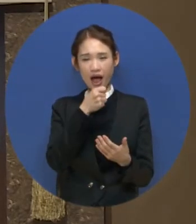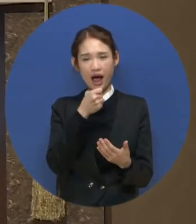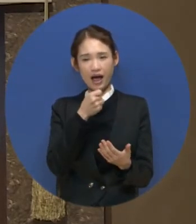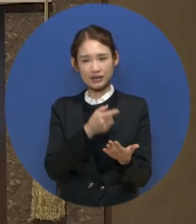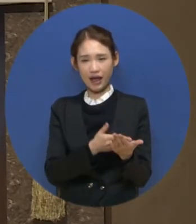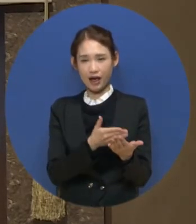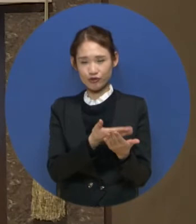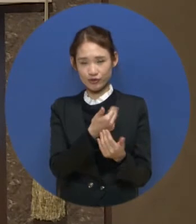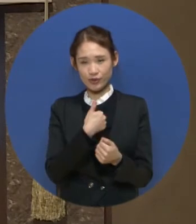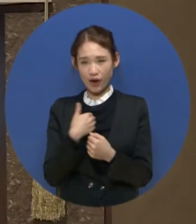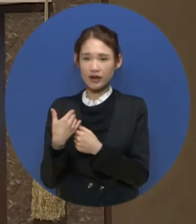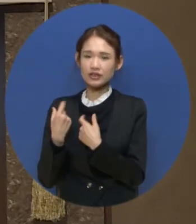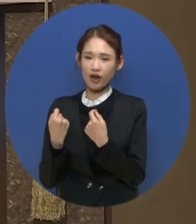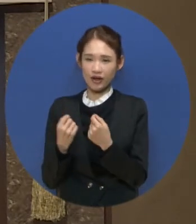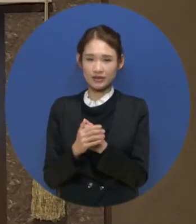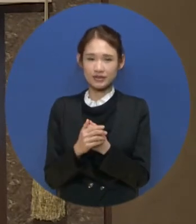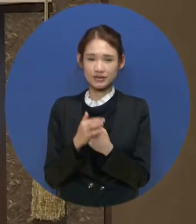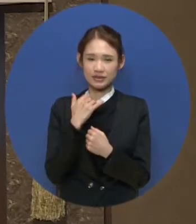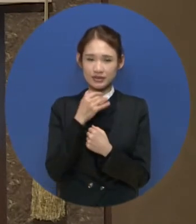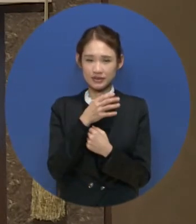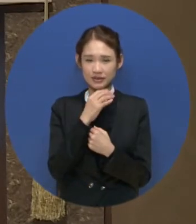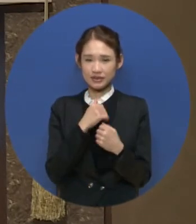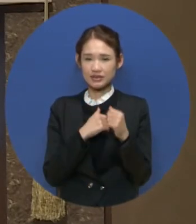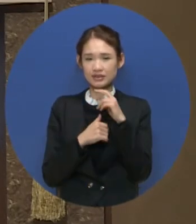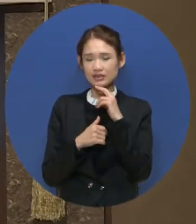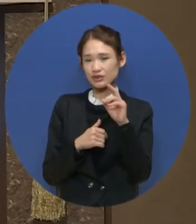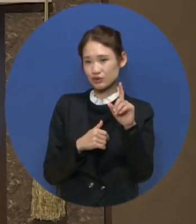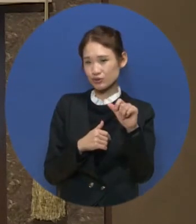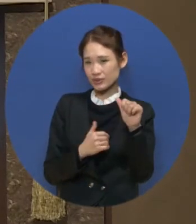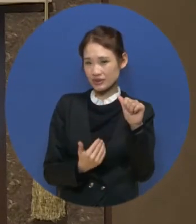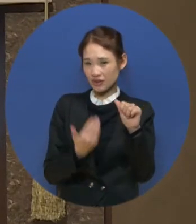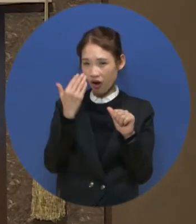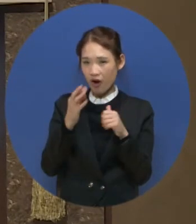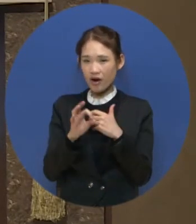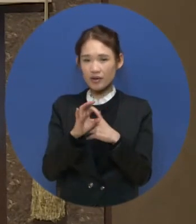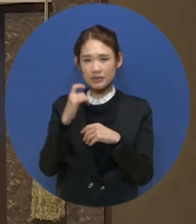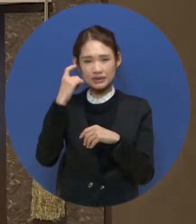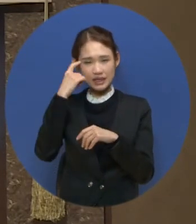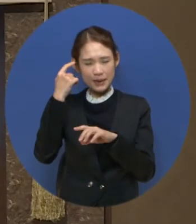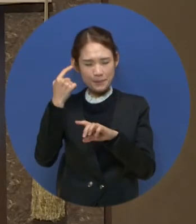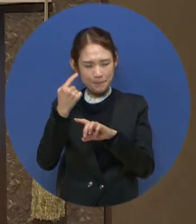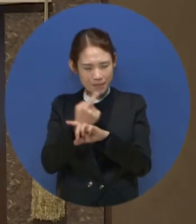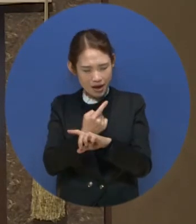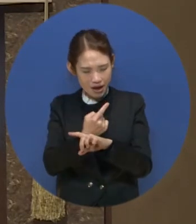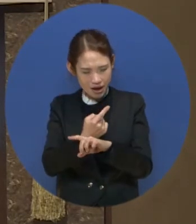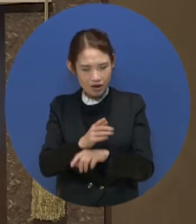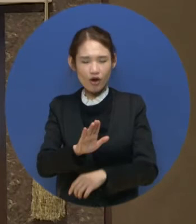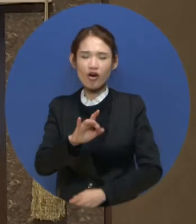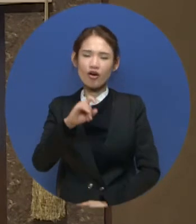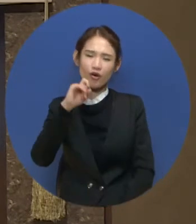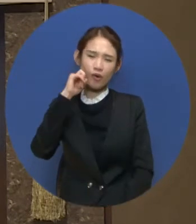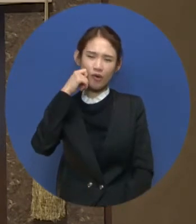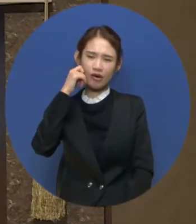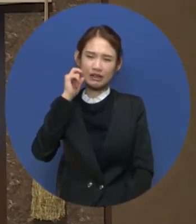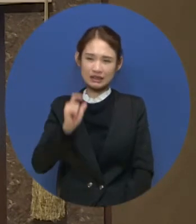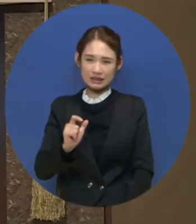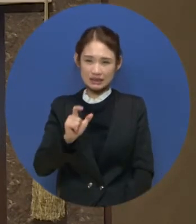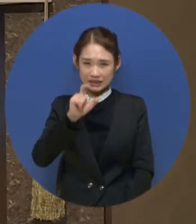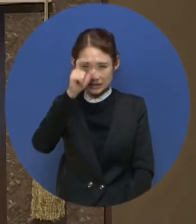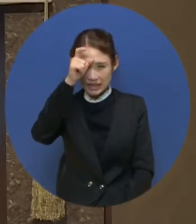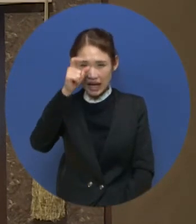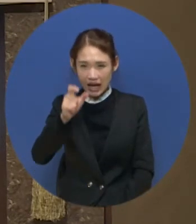아나운서님이나 저 같은 경우는 나이든 25살을 넘어가면 생각 바꾸기가 쉽지 않답니다. 네, 그런데